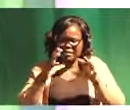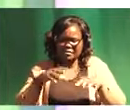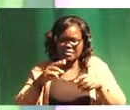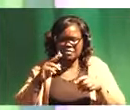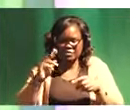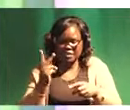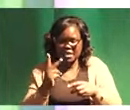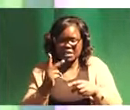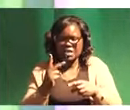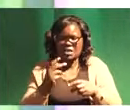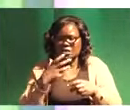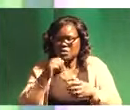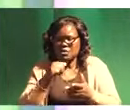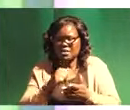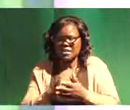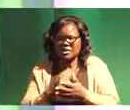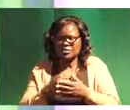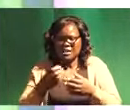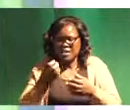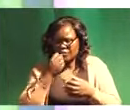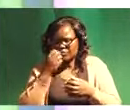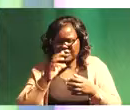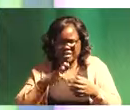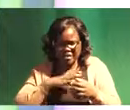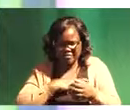Kenya, muweze kuzalisha chakula ya kutosha.